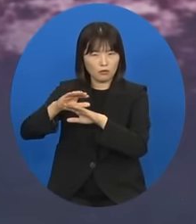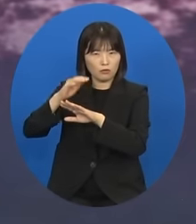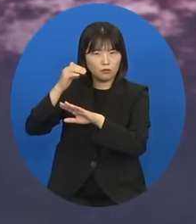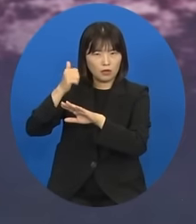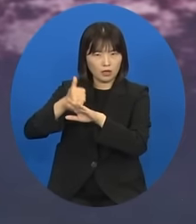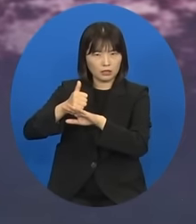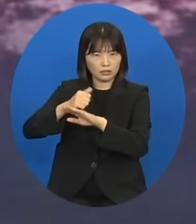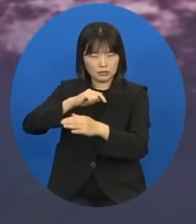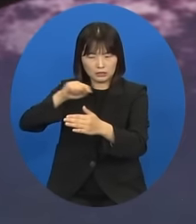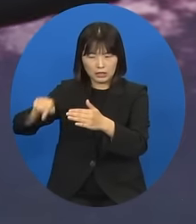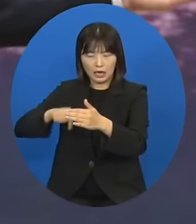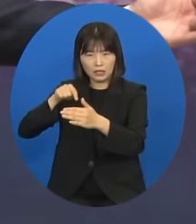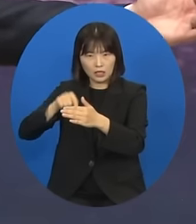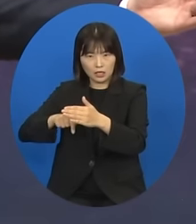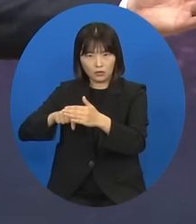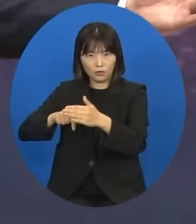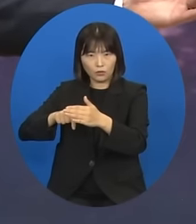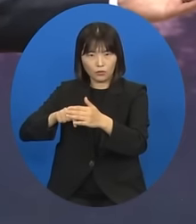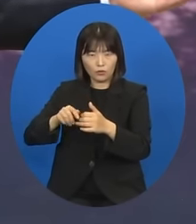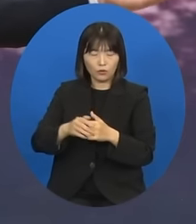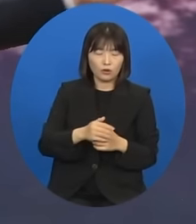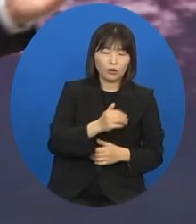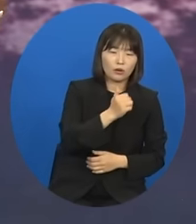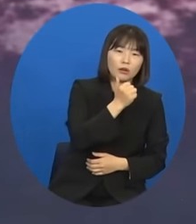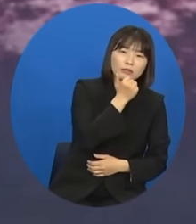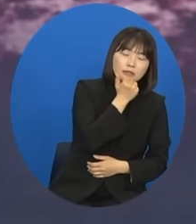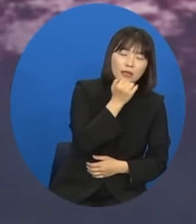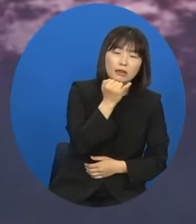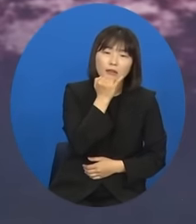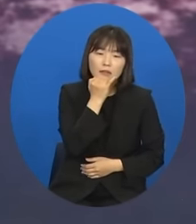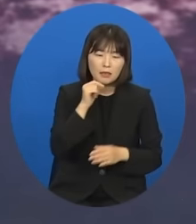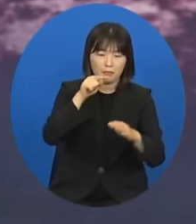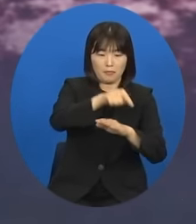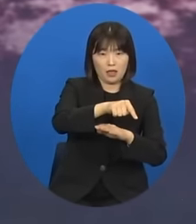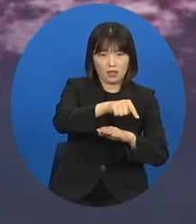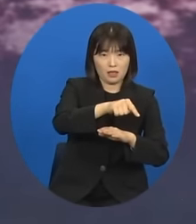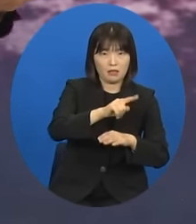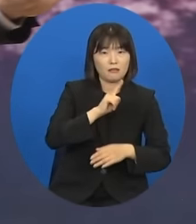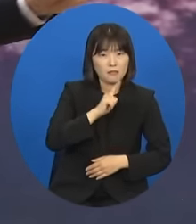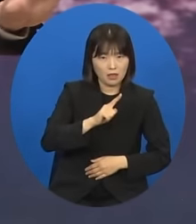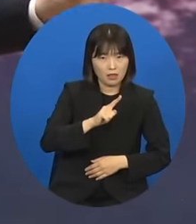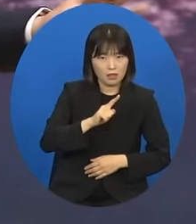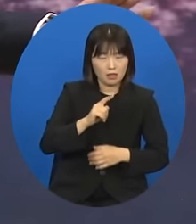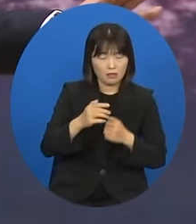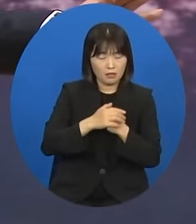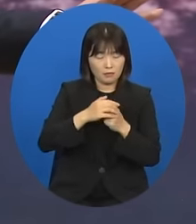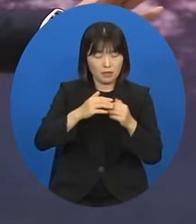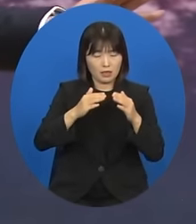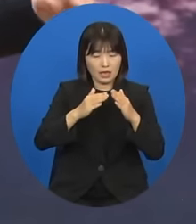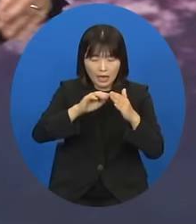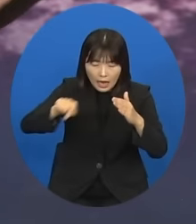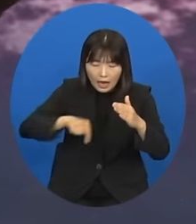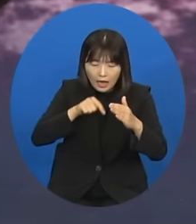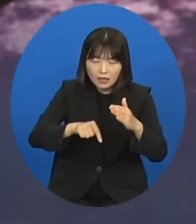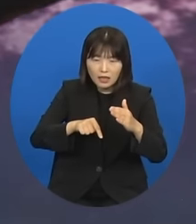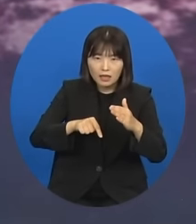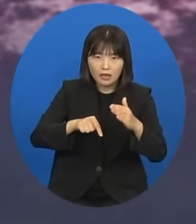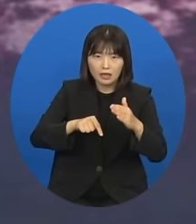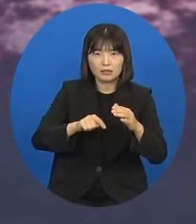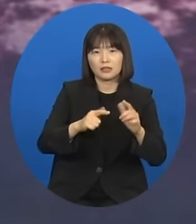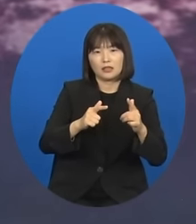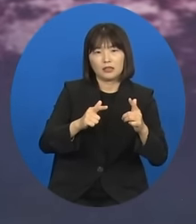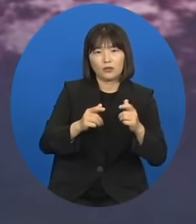있고 그들은 지금 밖에 있다는 거예요 그래서 적어도 신뢰 있는 건 아닌 거예요 그니까 뭔가